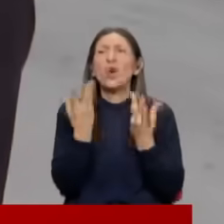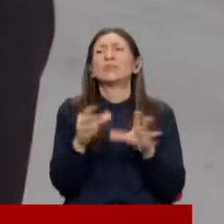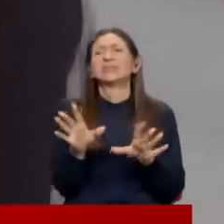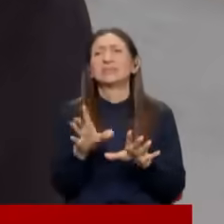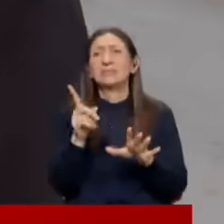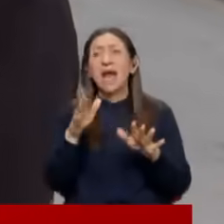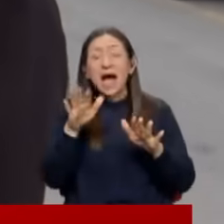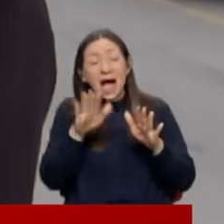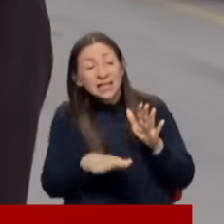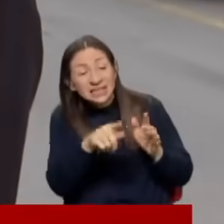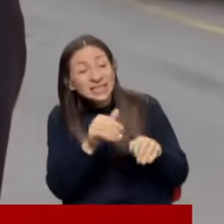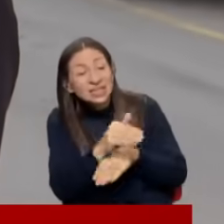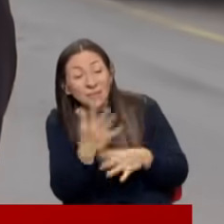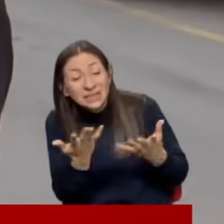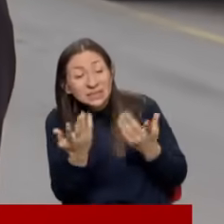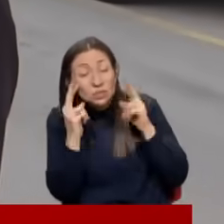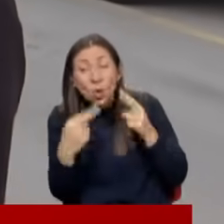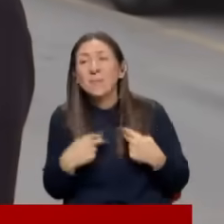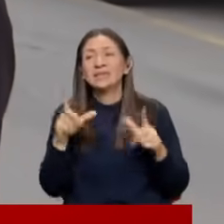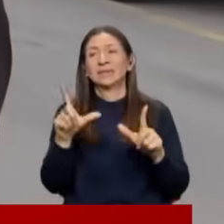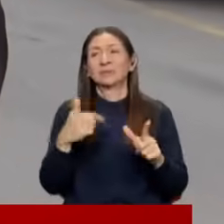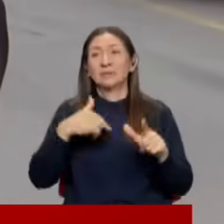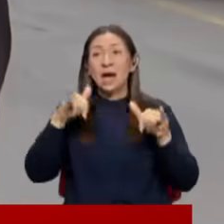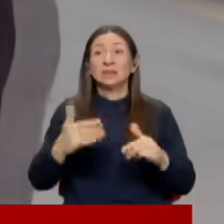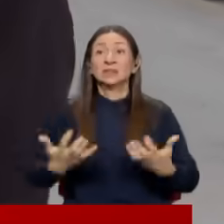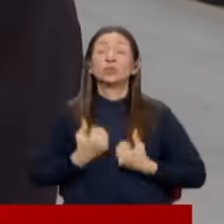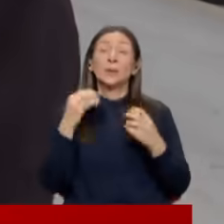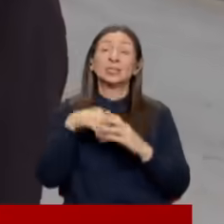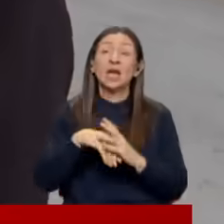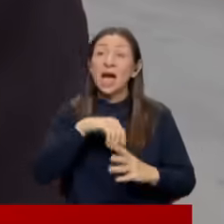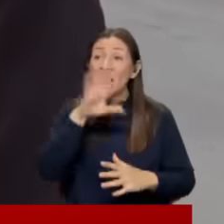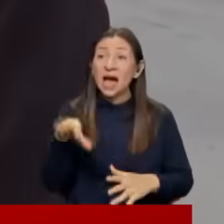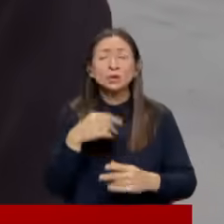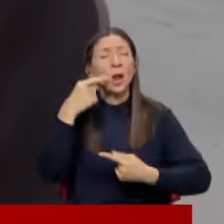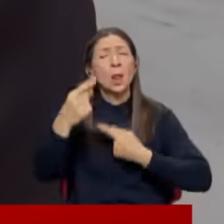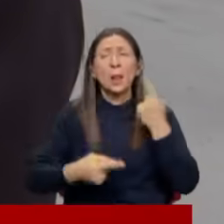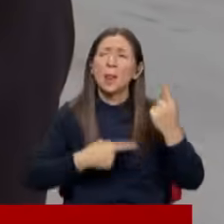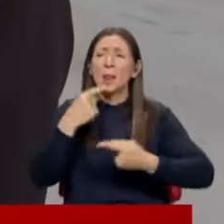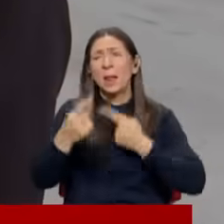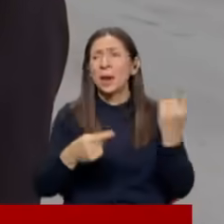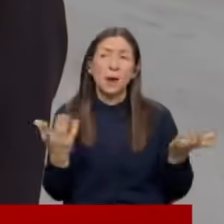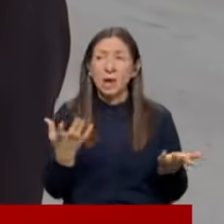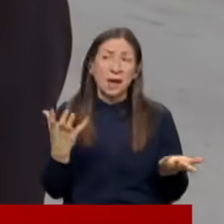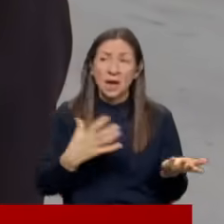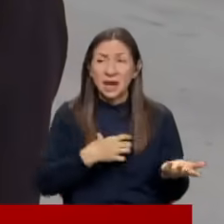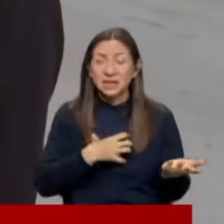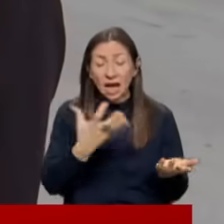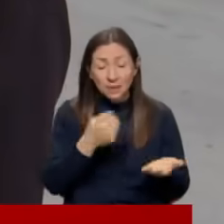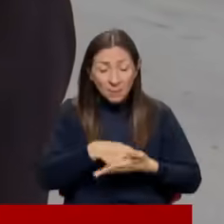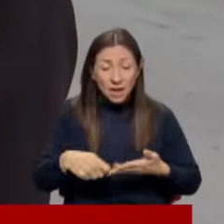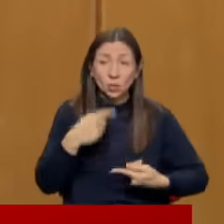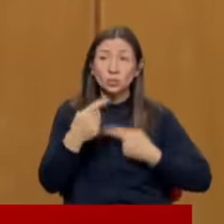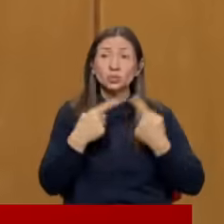Bir alt grubu dinlemeleri, yaşamaları lazım bizim hakkımızı savunmaları için. Herkes boru üttürüyor ama herkes kendi aldığı paraya